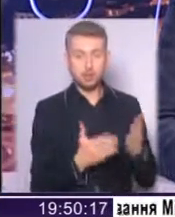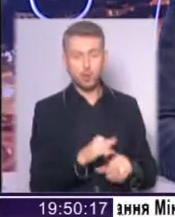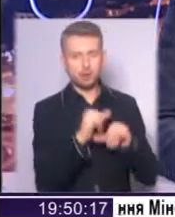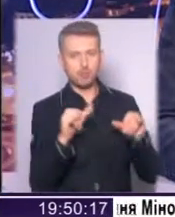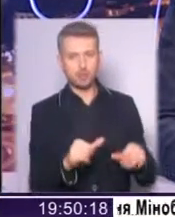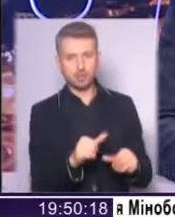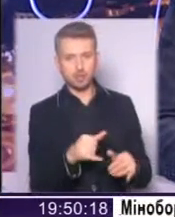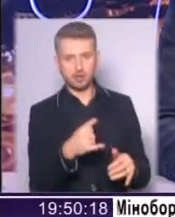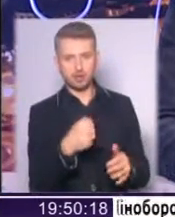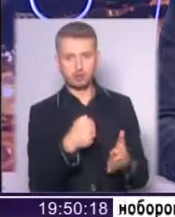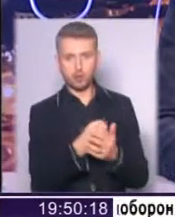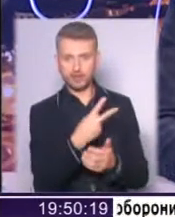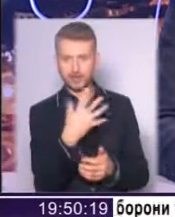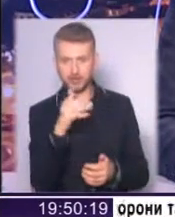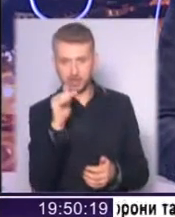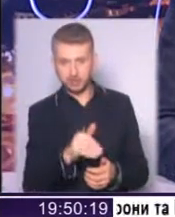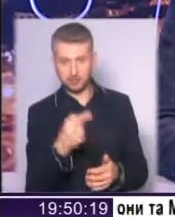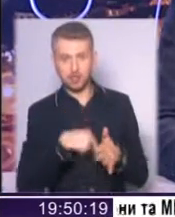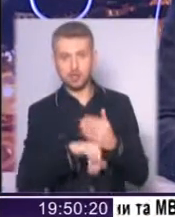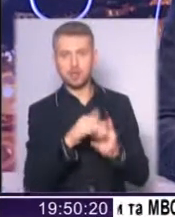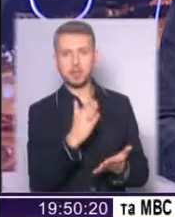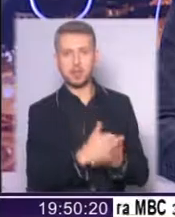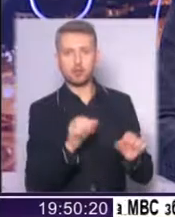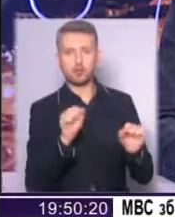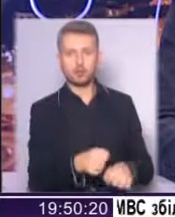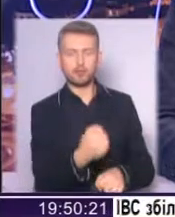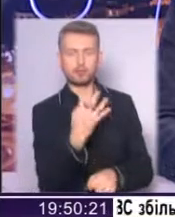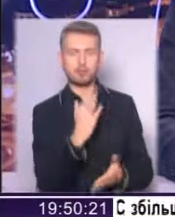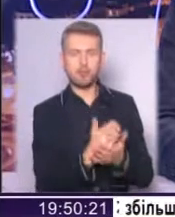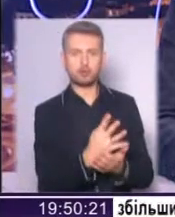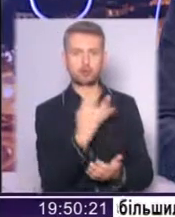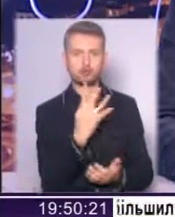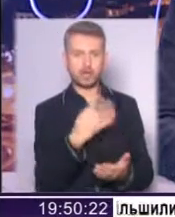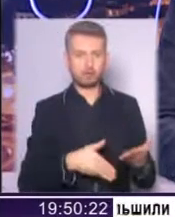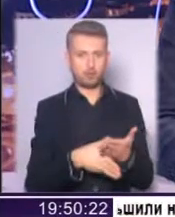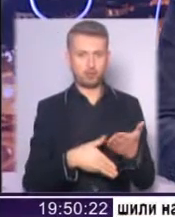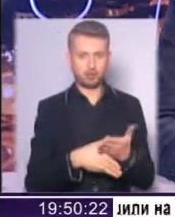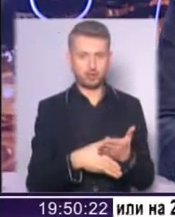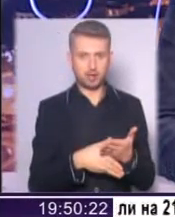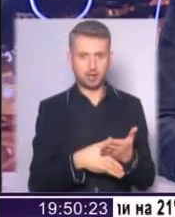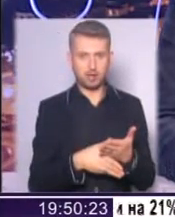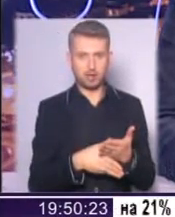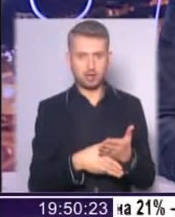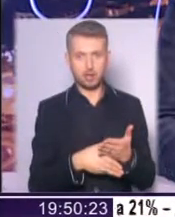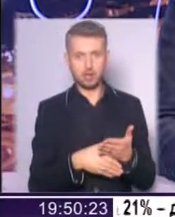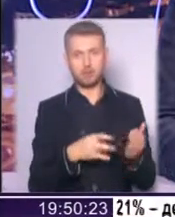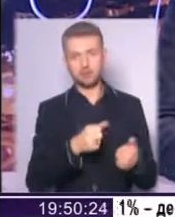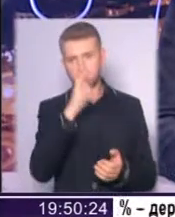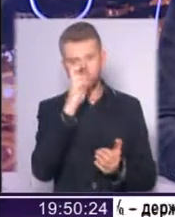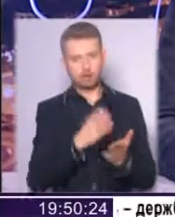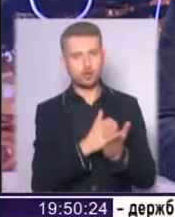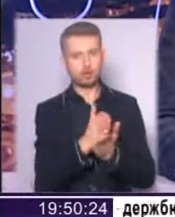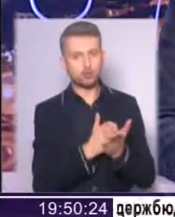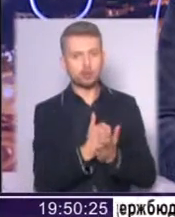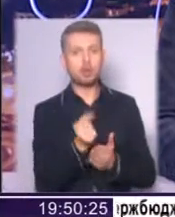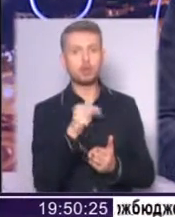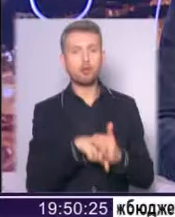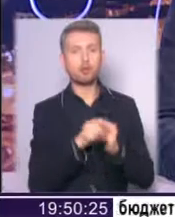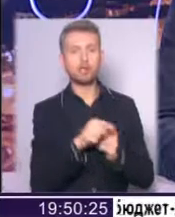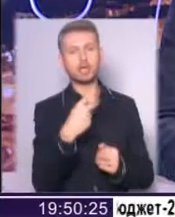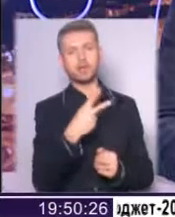зараз не можу сказати, але я хочу сказати одне. Там на фонд, якщо давали, наприклад, зараз цей фонд становив 12 тисяч гривень. Тобі це не означає, що це один